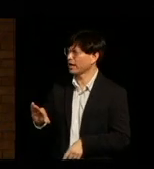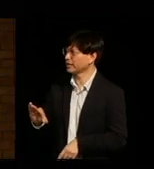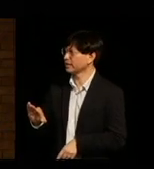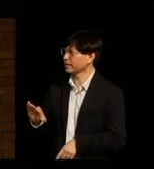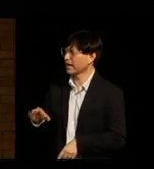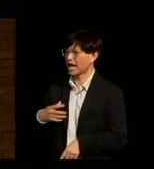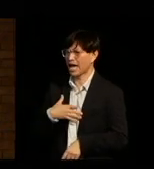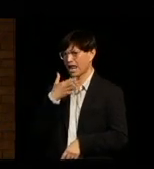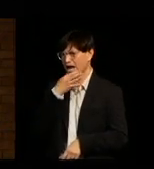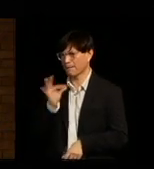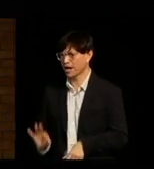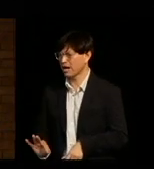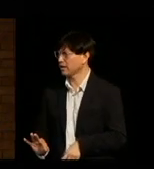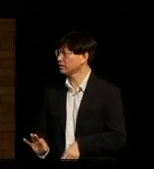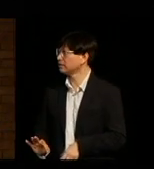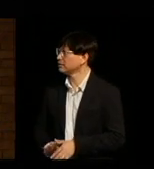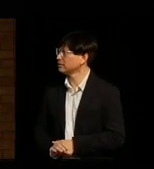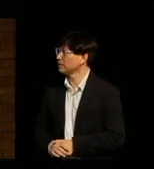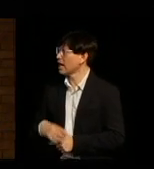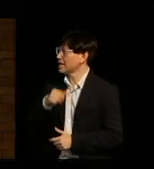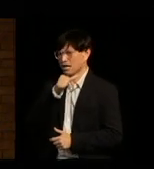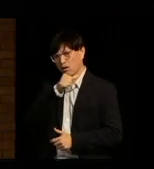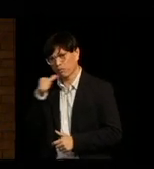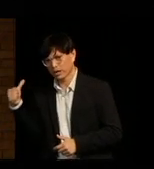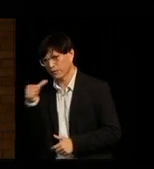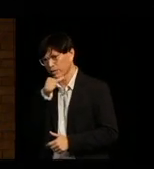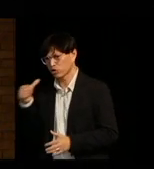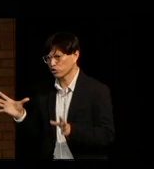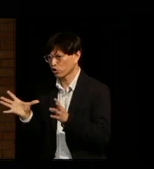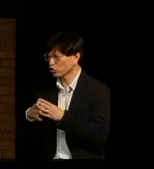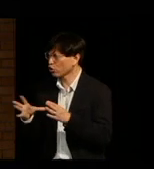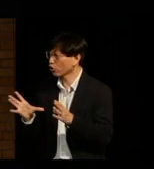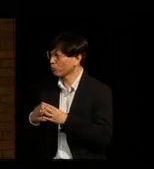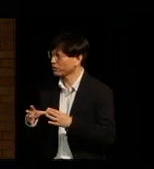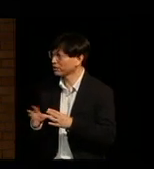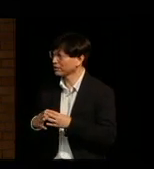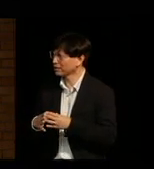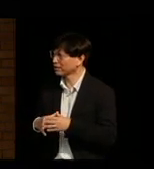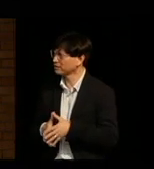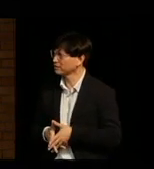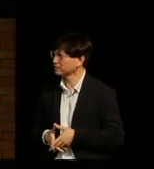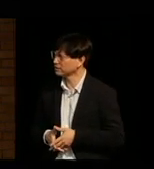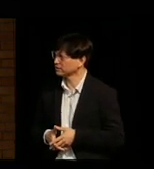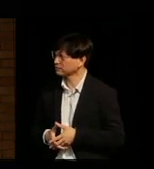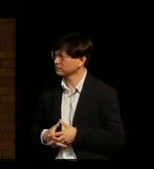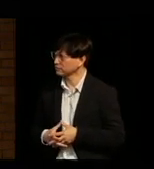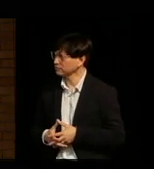e non parta ho bisogno di la comunità mi fa capire l'amore di te una Parona